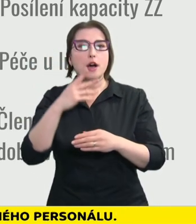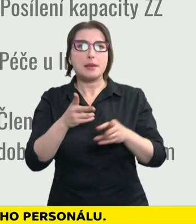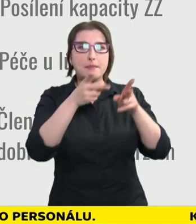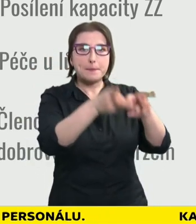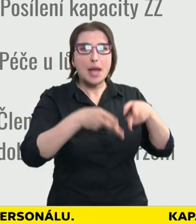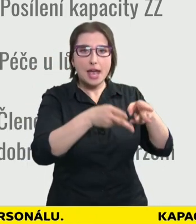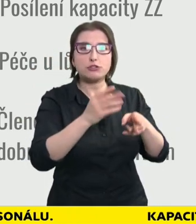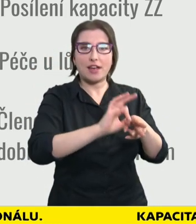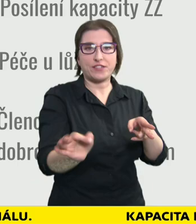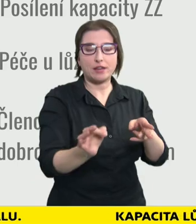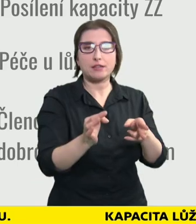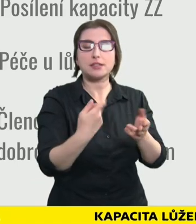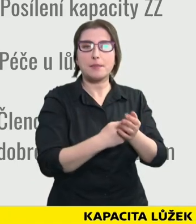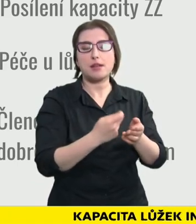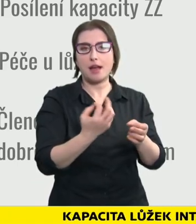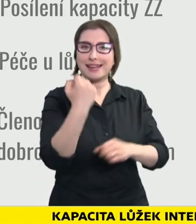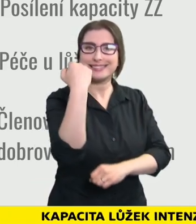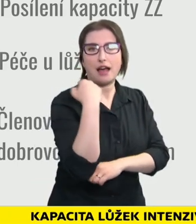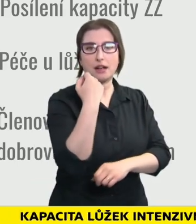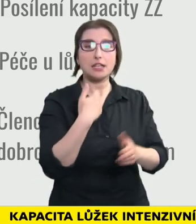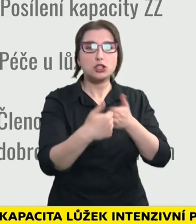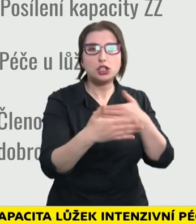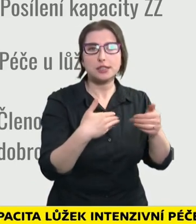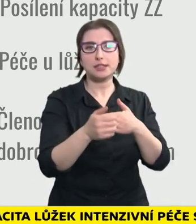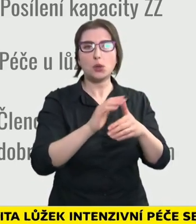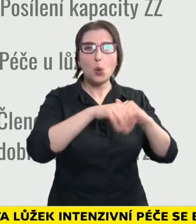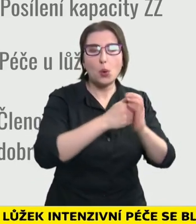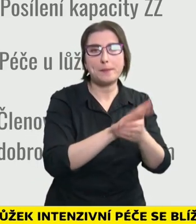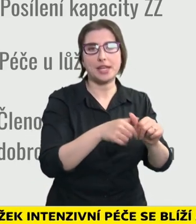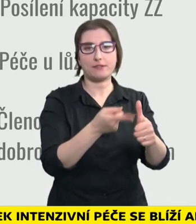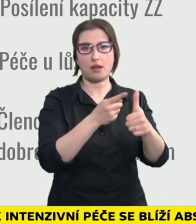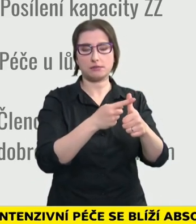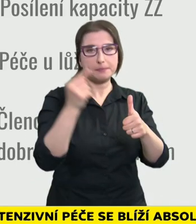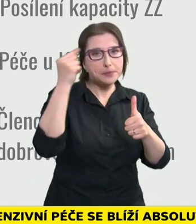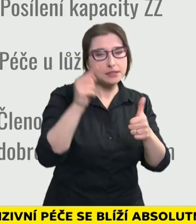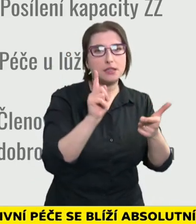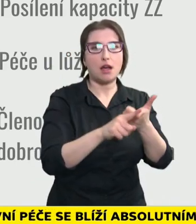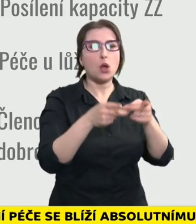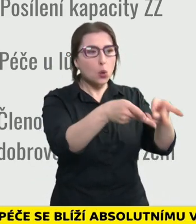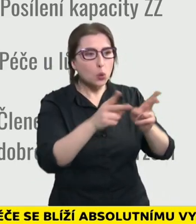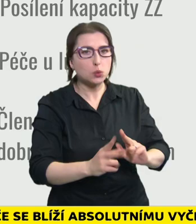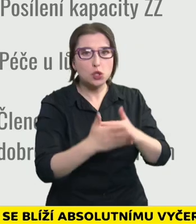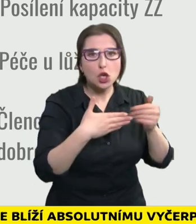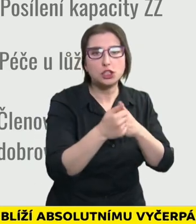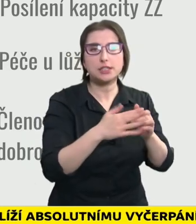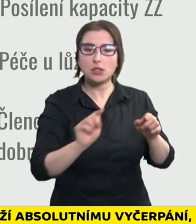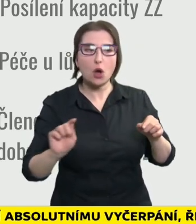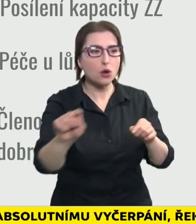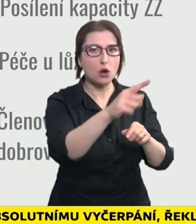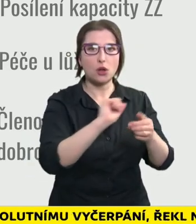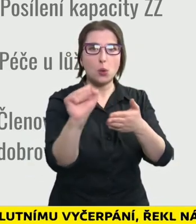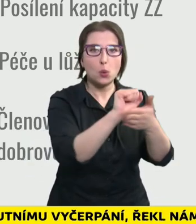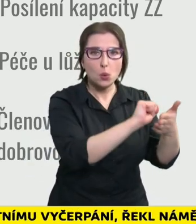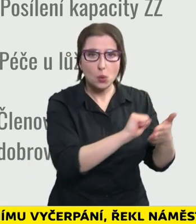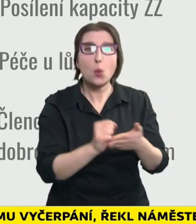aby byl pacient čistý, aby byla dodržena jeho hygiena, aby lůžko bylo čisté, aby okolí lůžka bylo čisté,